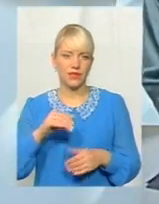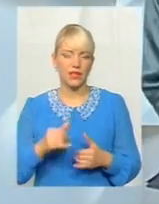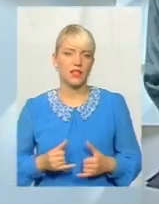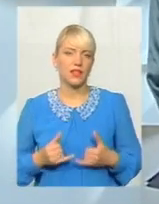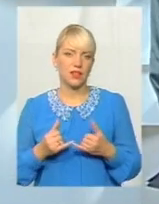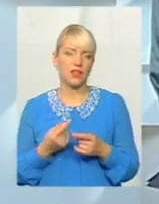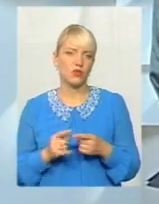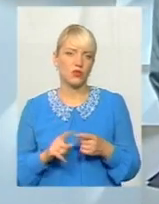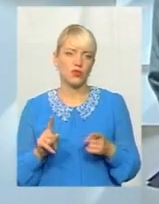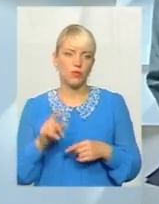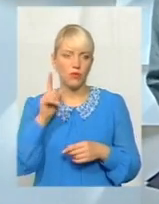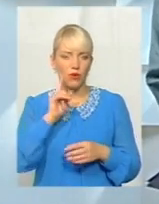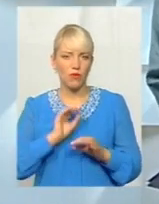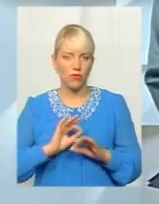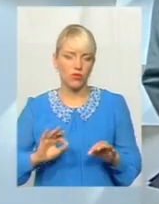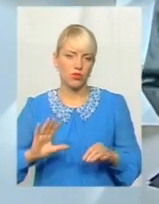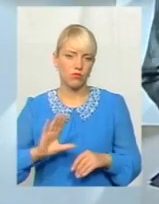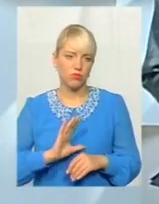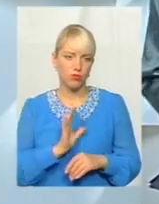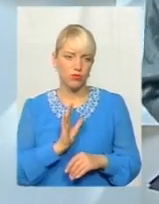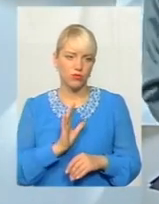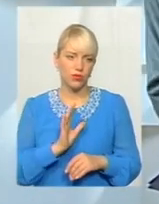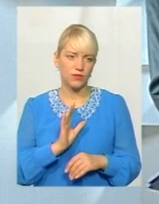аби комфорт був